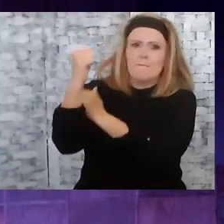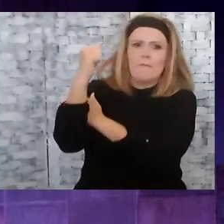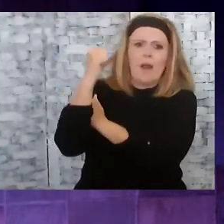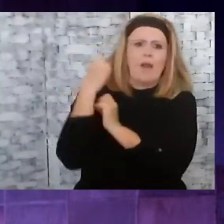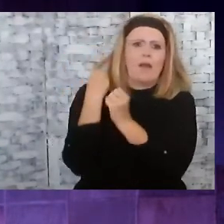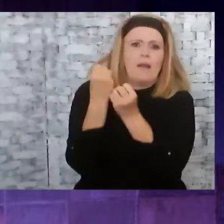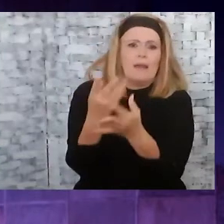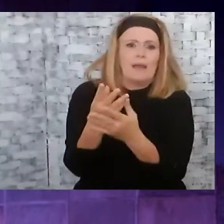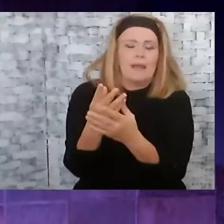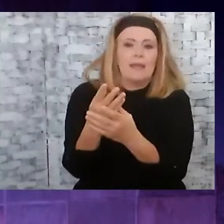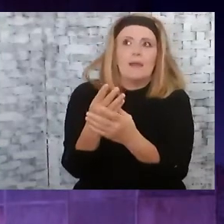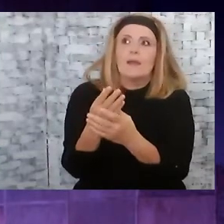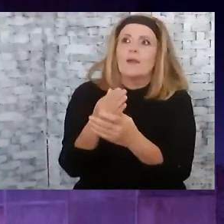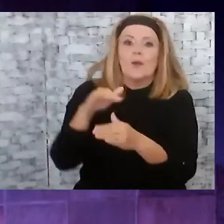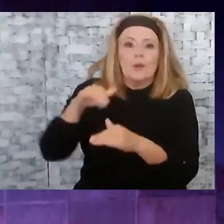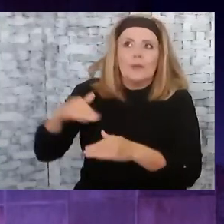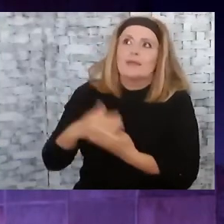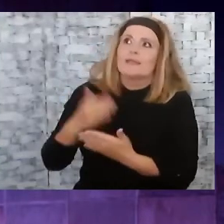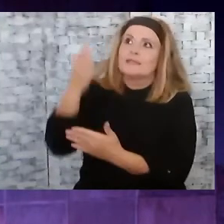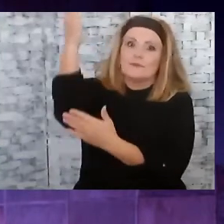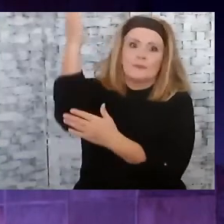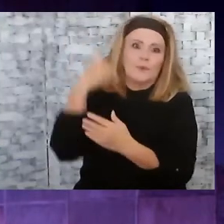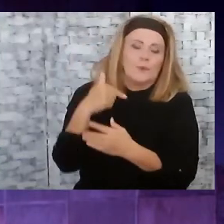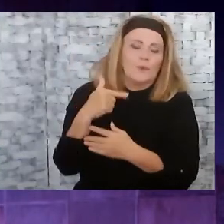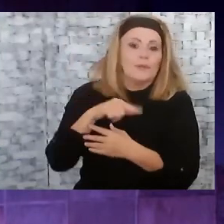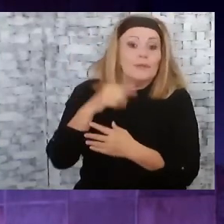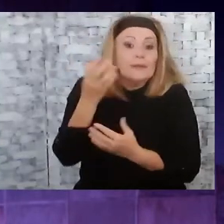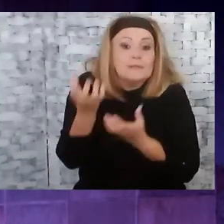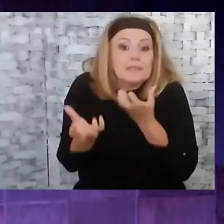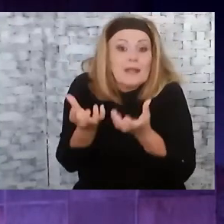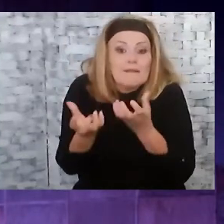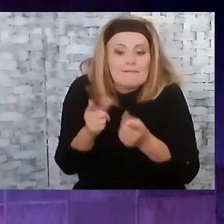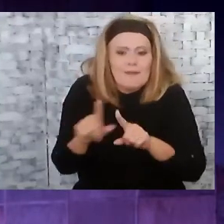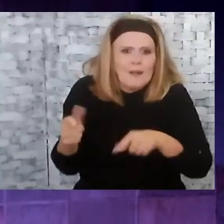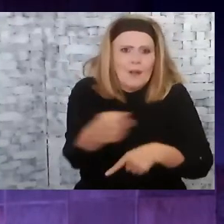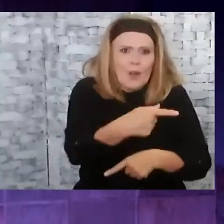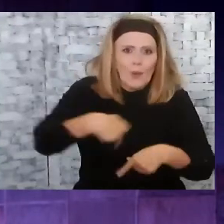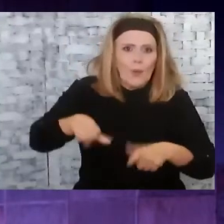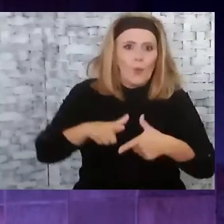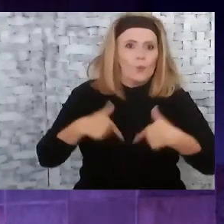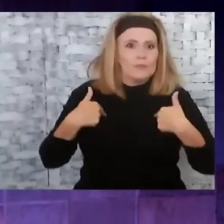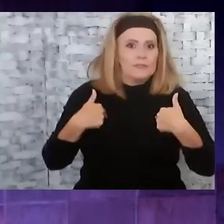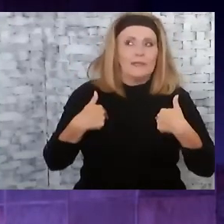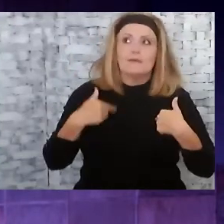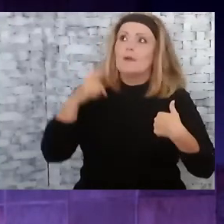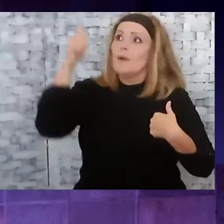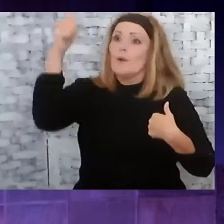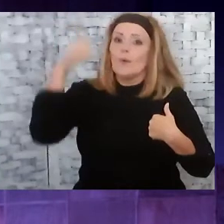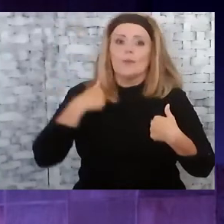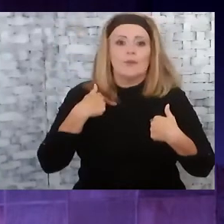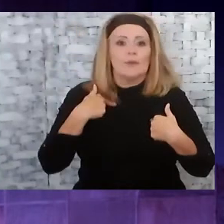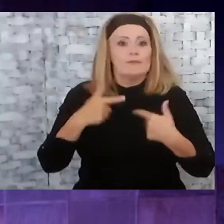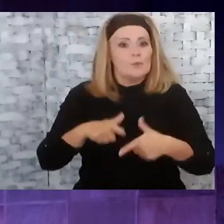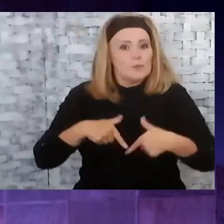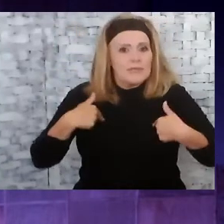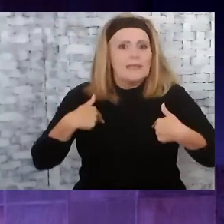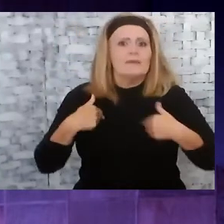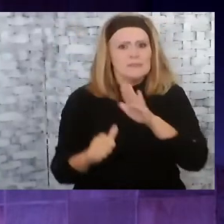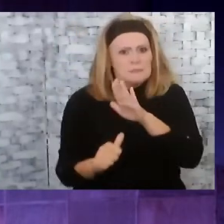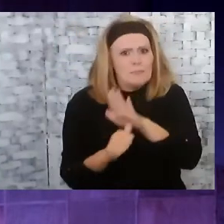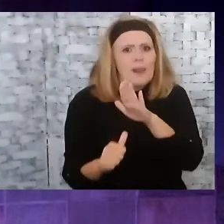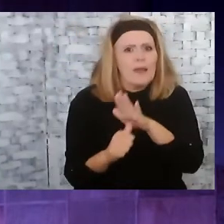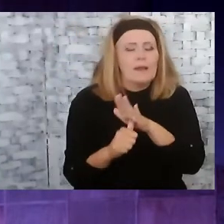'n mag, daar's 'n gewig aan jou lewe. God wil hê jou lewe moet tel. En daarom is daar